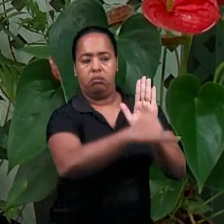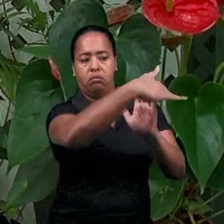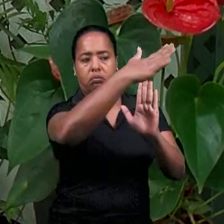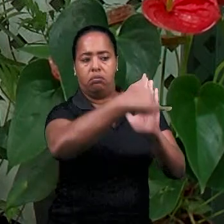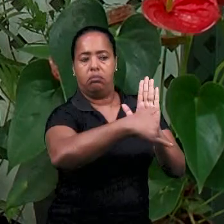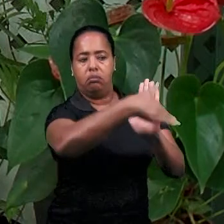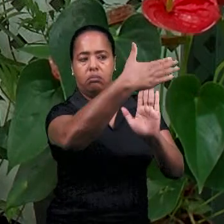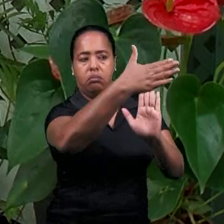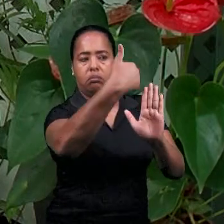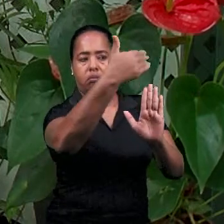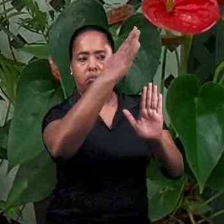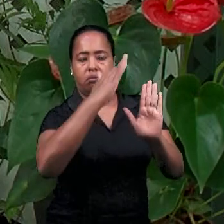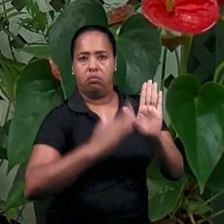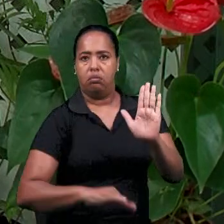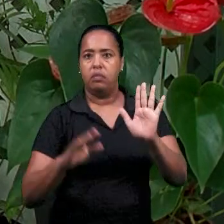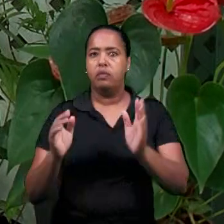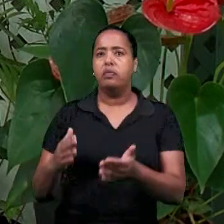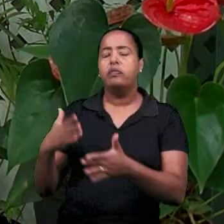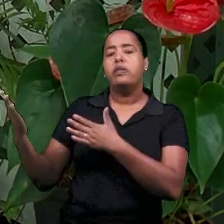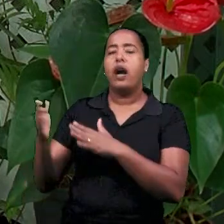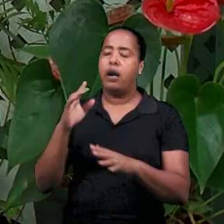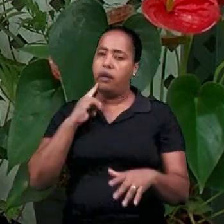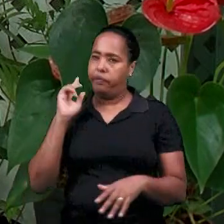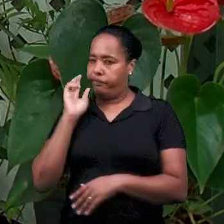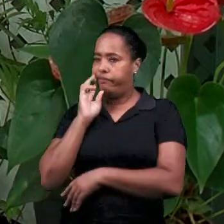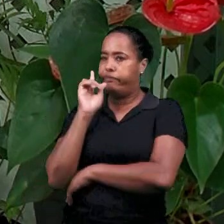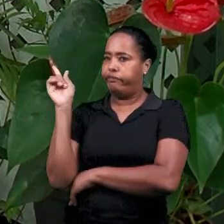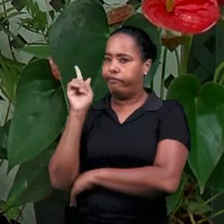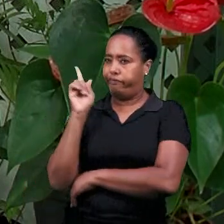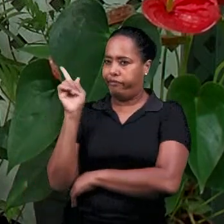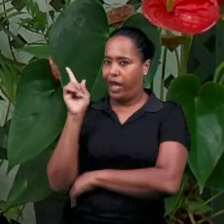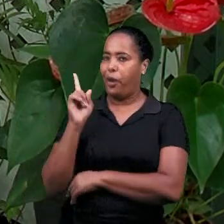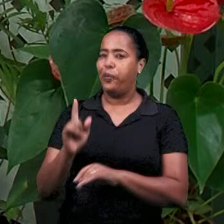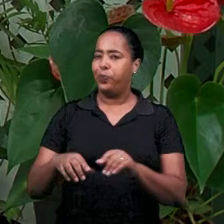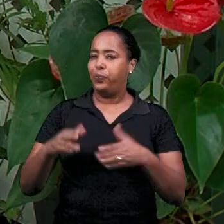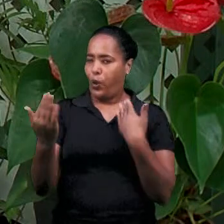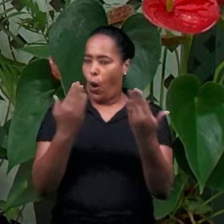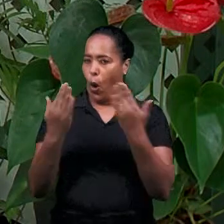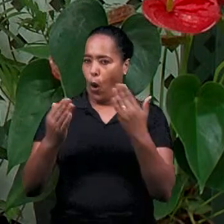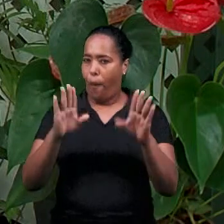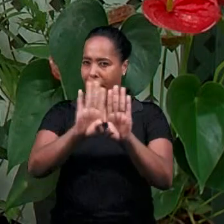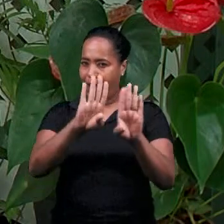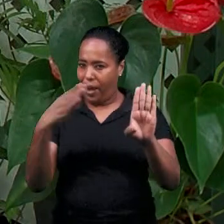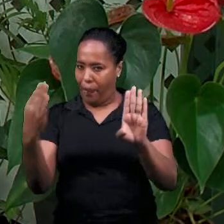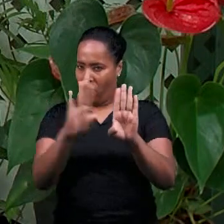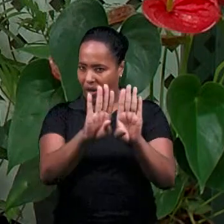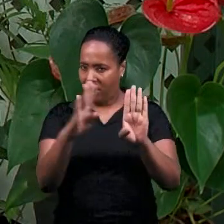chose d'intéressant. Je vais faire ici une figure. Ici, c'est la porte.